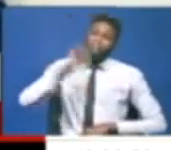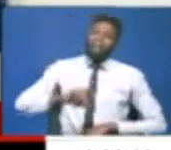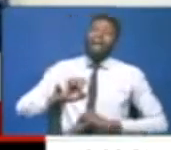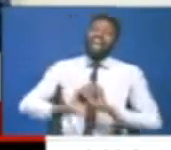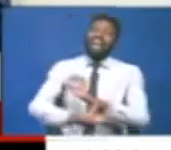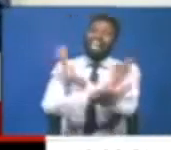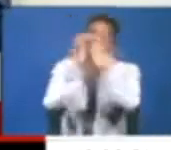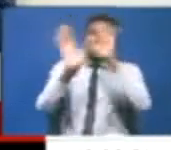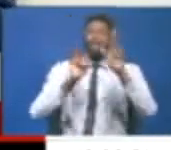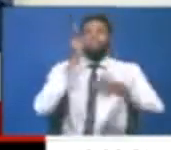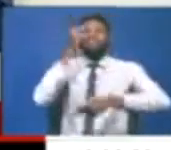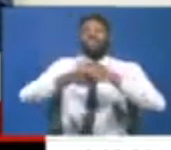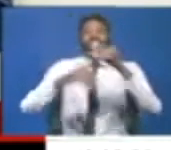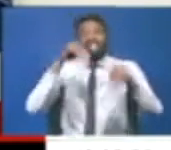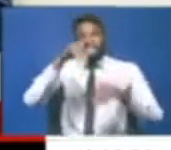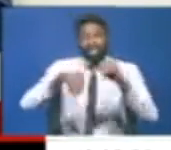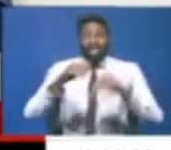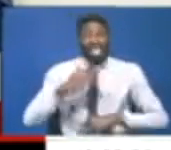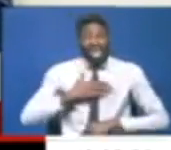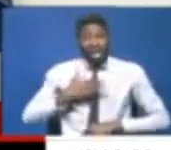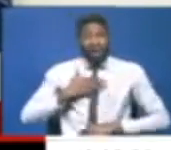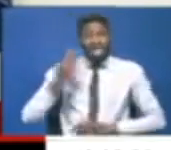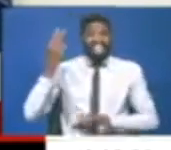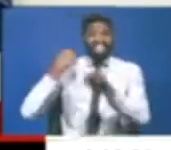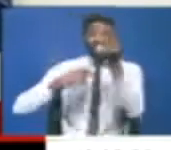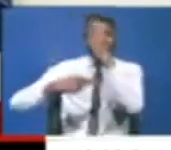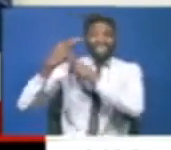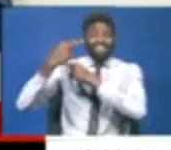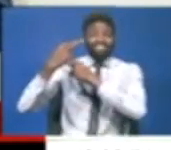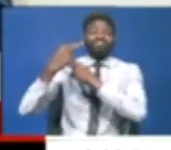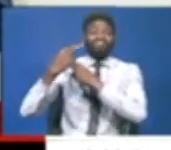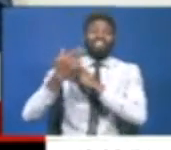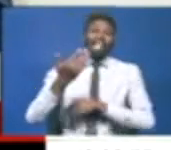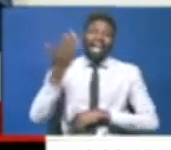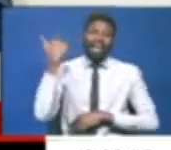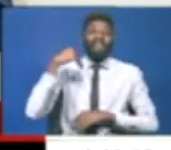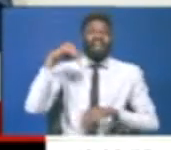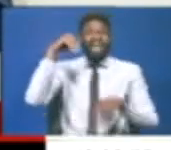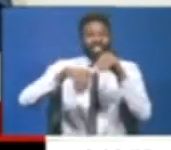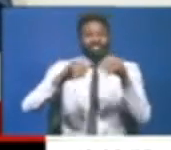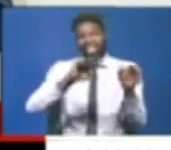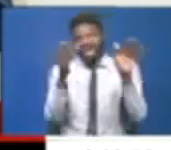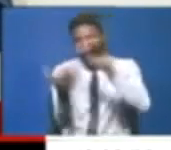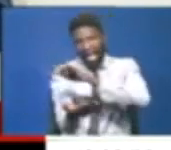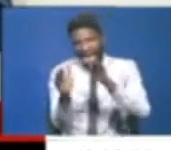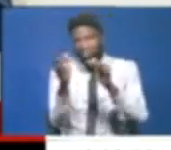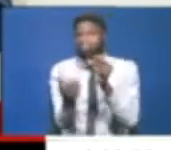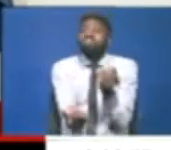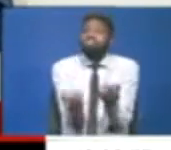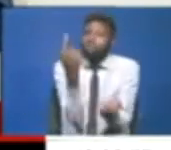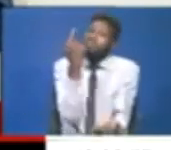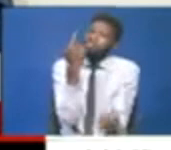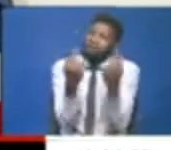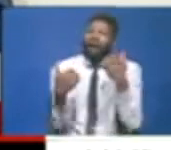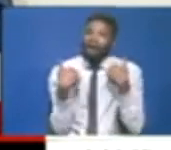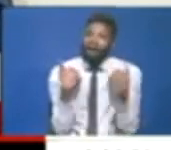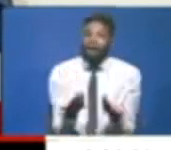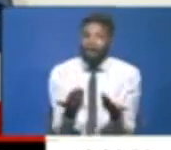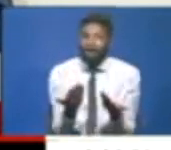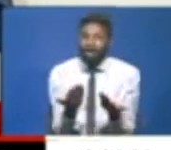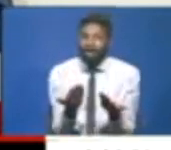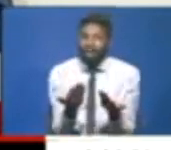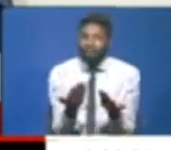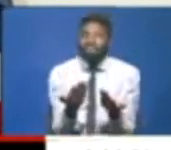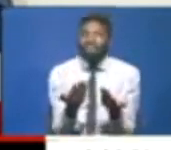ambazo tumeshiriki na mambo ambayo yamekuweko pale, ni vizuri kabisa tume hii ijizatiti wakati